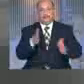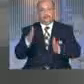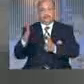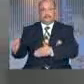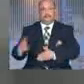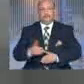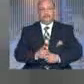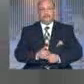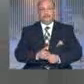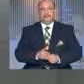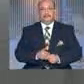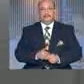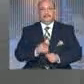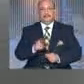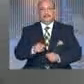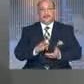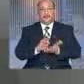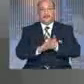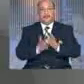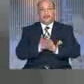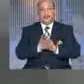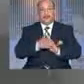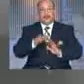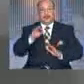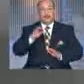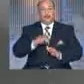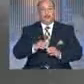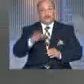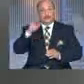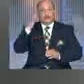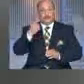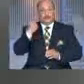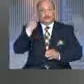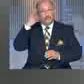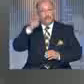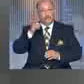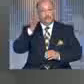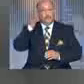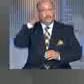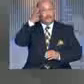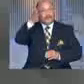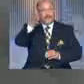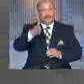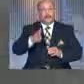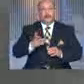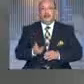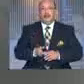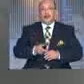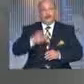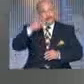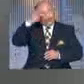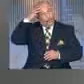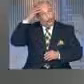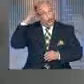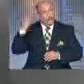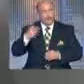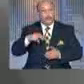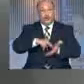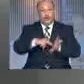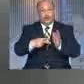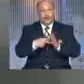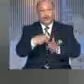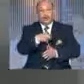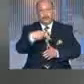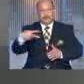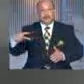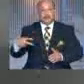تحصلت الجمعية التونسية لمستقبل العلوم والتكنولوجيا في المكنين من ولاية المونستير على الميدالية الفضية في مجال الهندسة في تايوان،